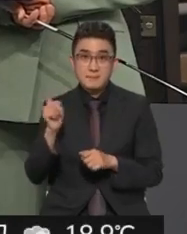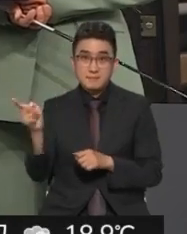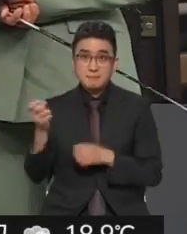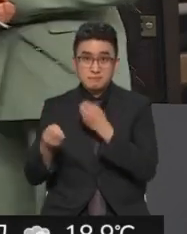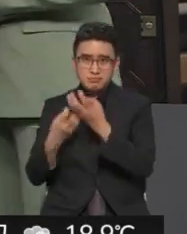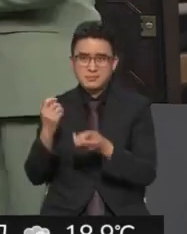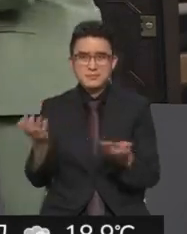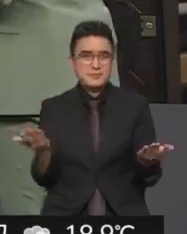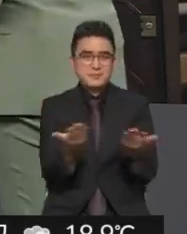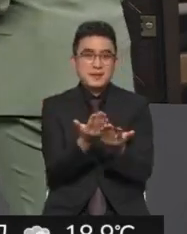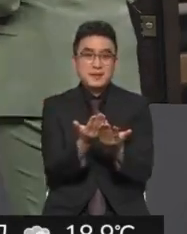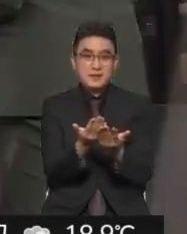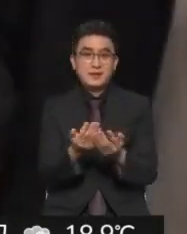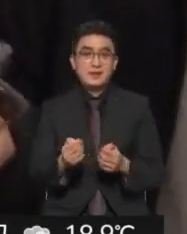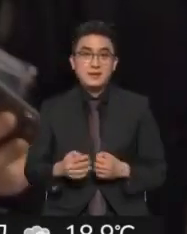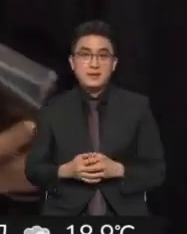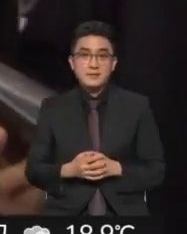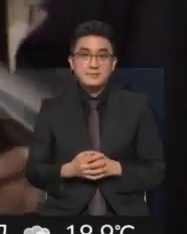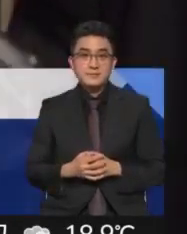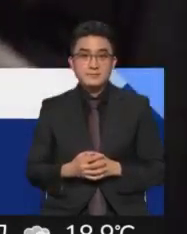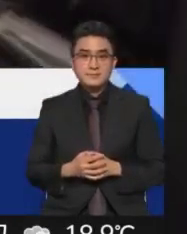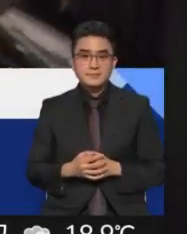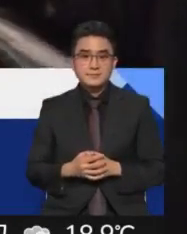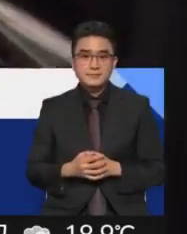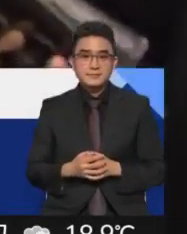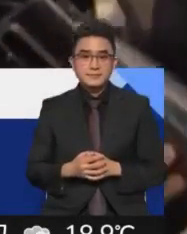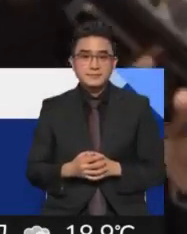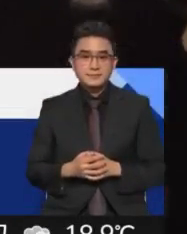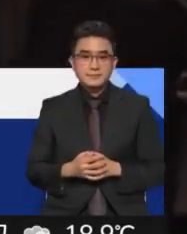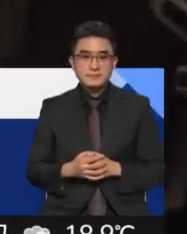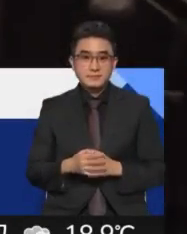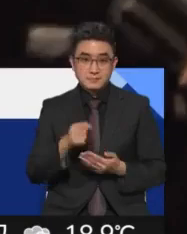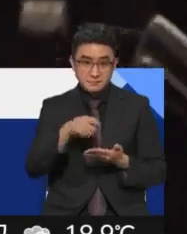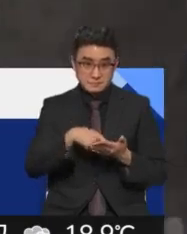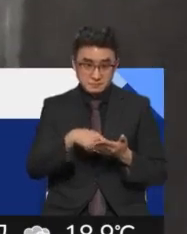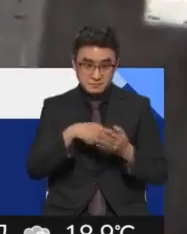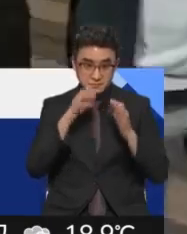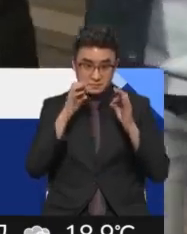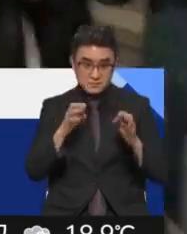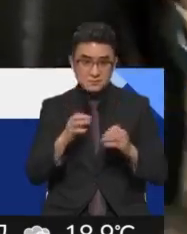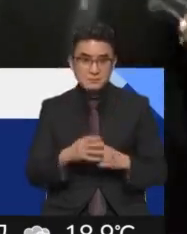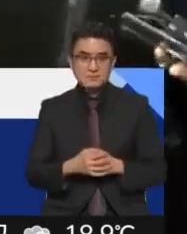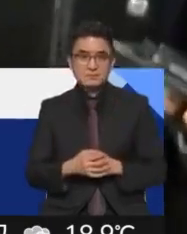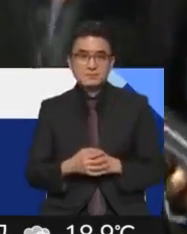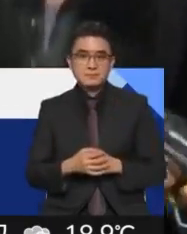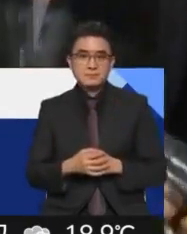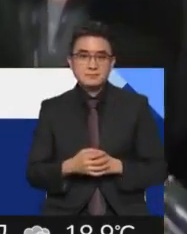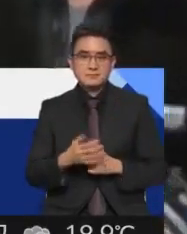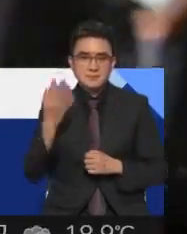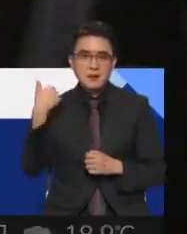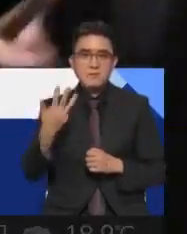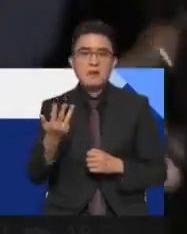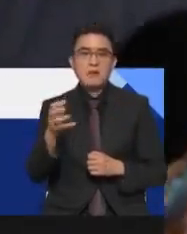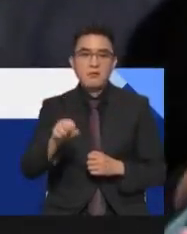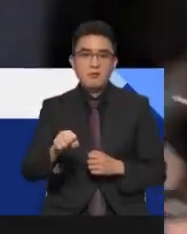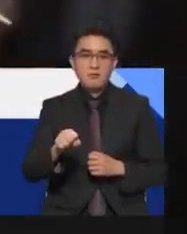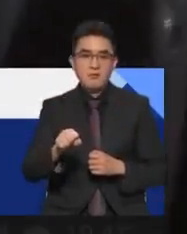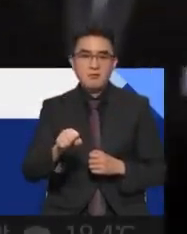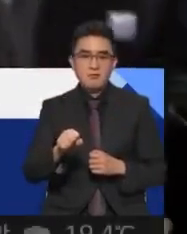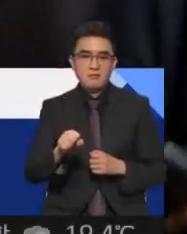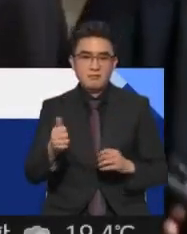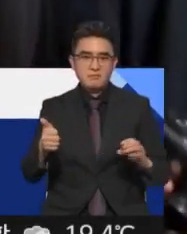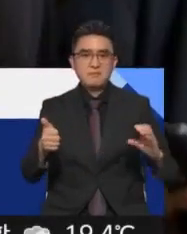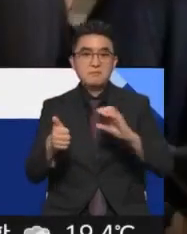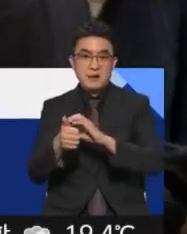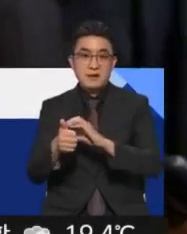합니다 취재 결과 남변호사도 지난해 김부원장에게 8억원을 건넨게 맞다는 취지의 진술을